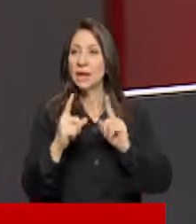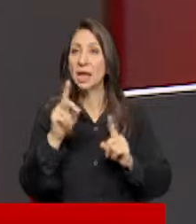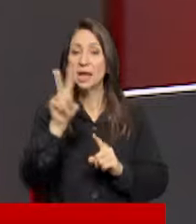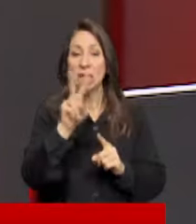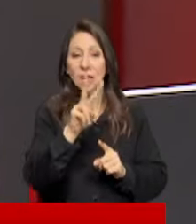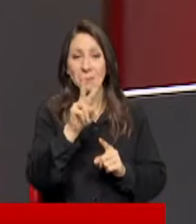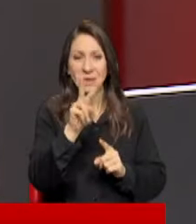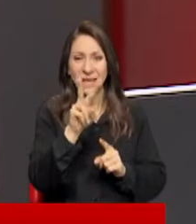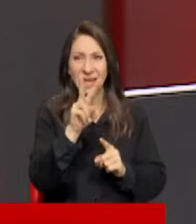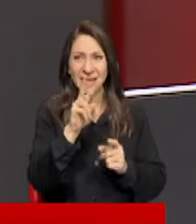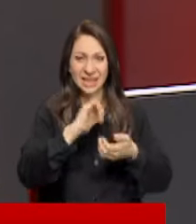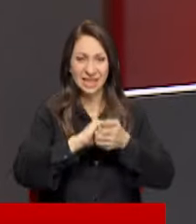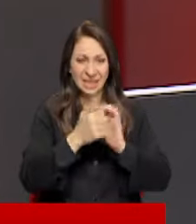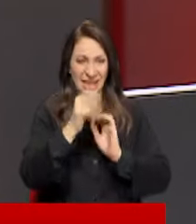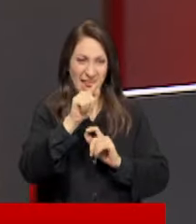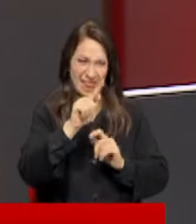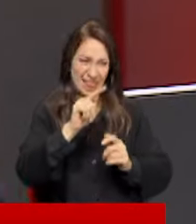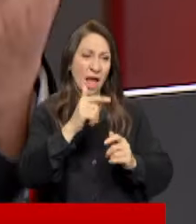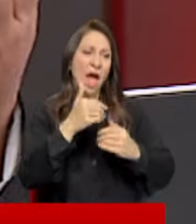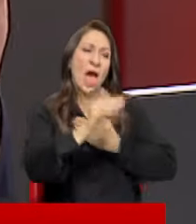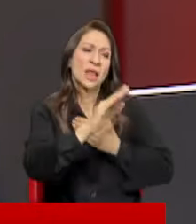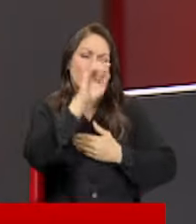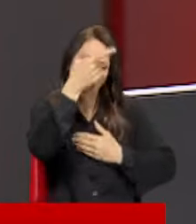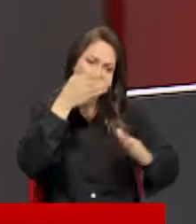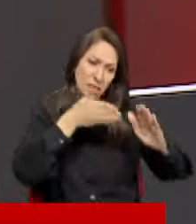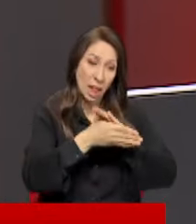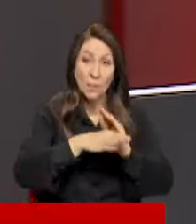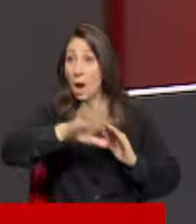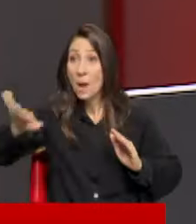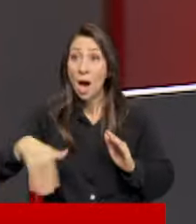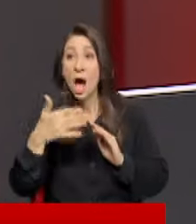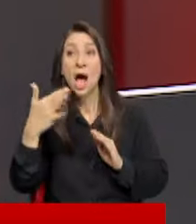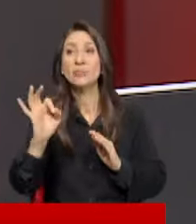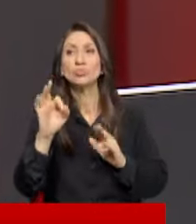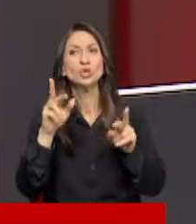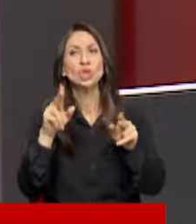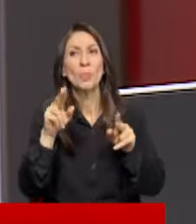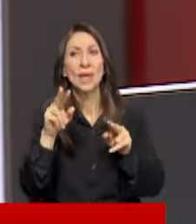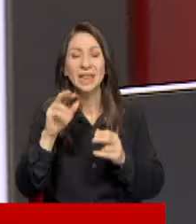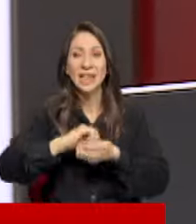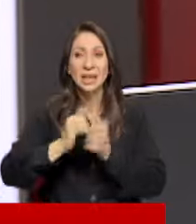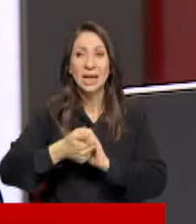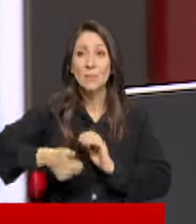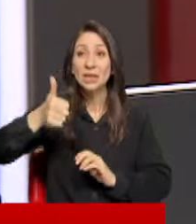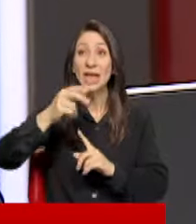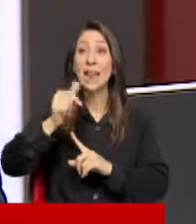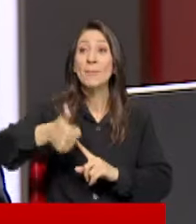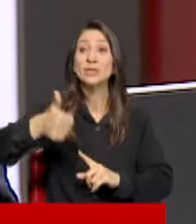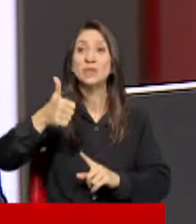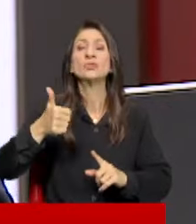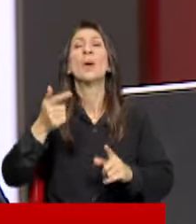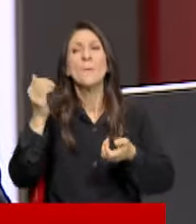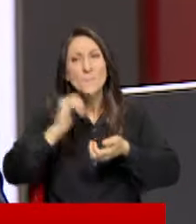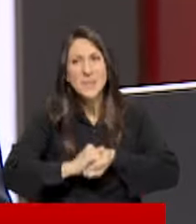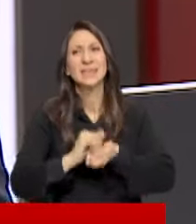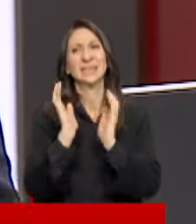20 kişi, 20 teşkilat başkanımız ayrı girelim, tek başımıza girelim diyor. Ama geri kalan teşkilat başkanlarımız, il başkanlarımız